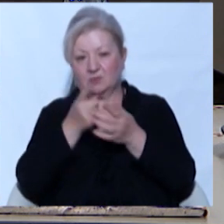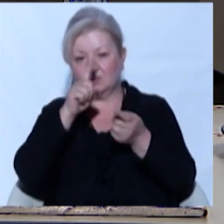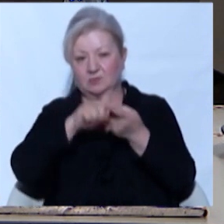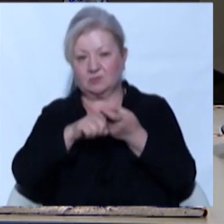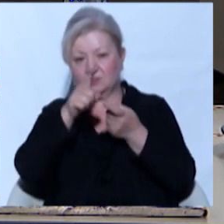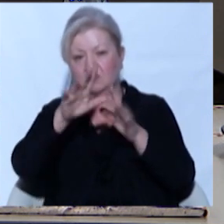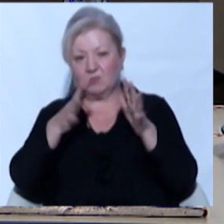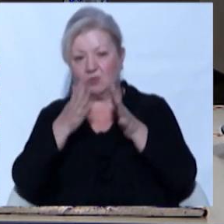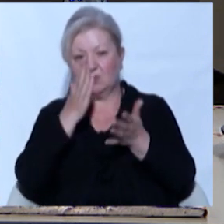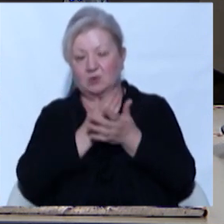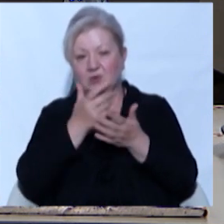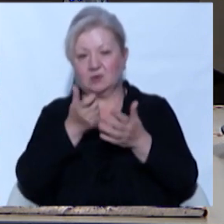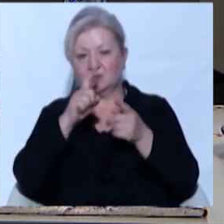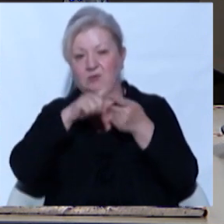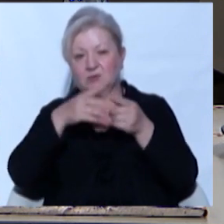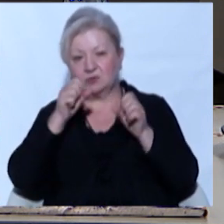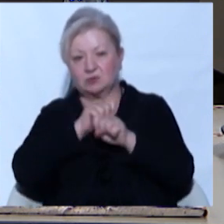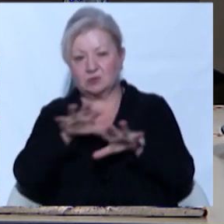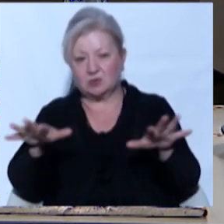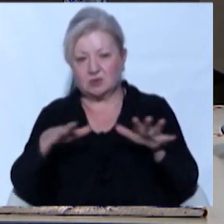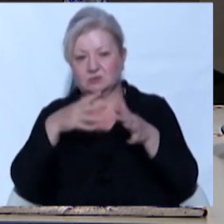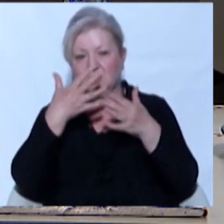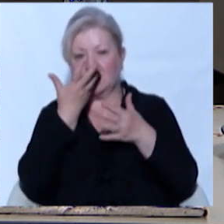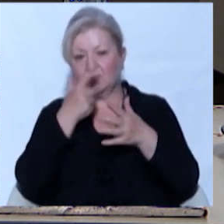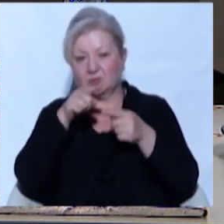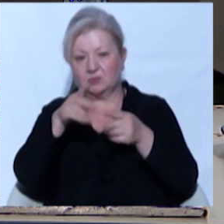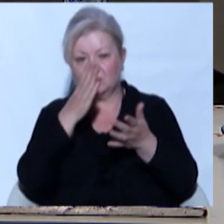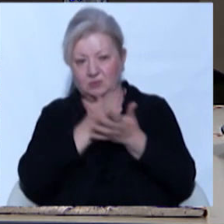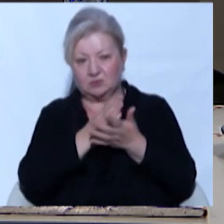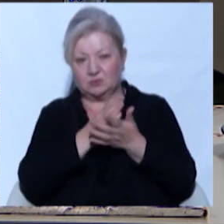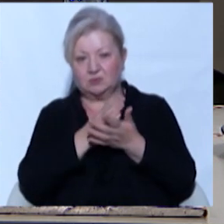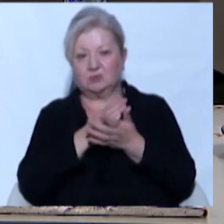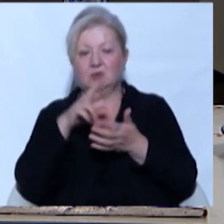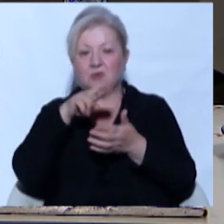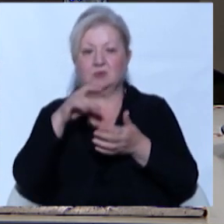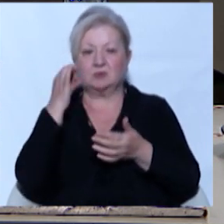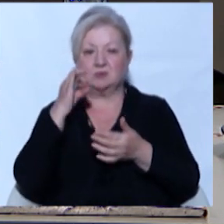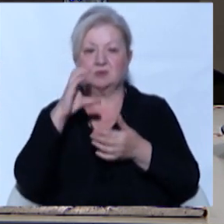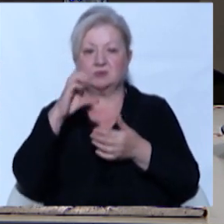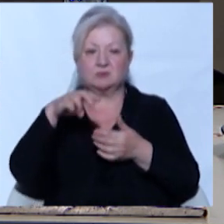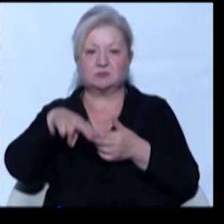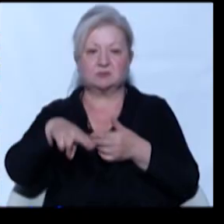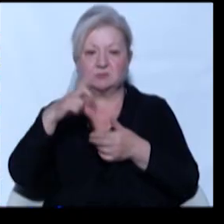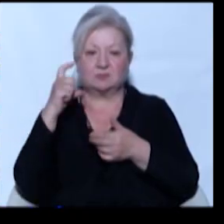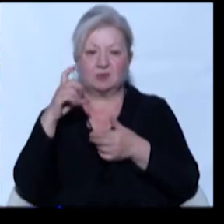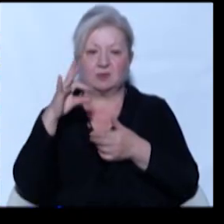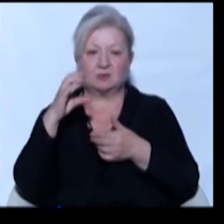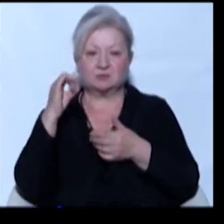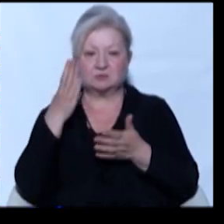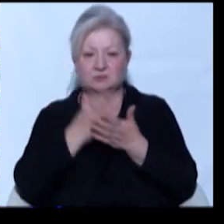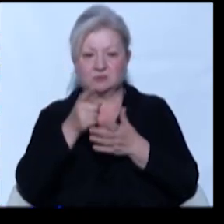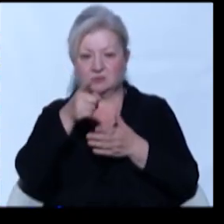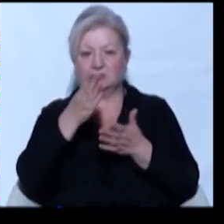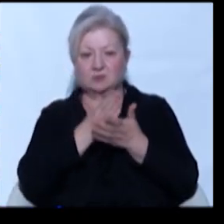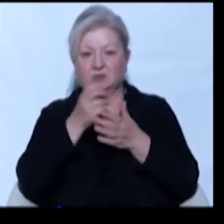დაშლას, ეწოდება დისპერსია. უფრო დეტალებში განვიხილოთ ეს საკითხი. თითოეული ფერი